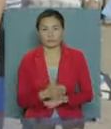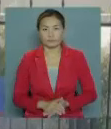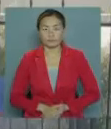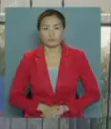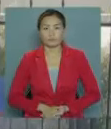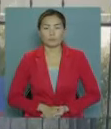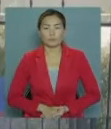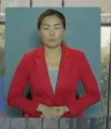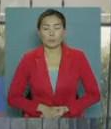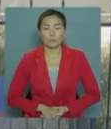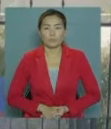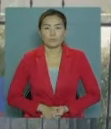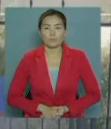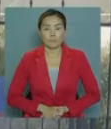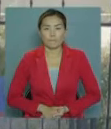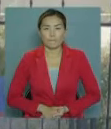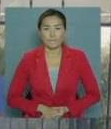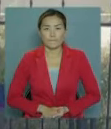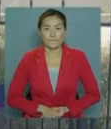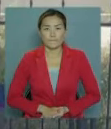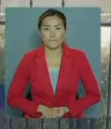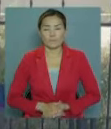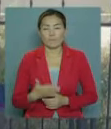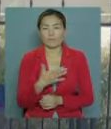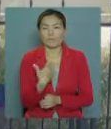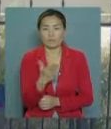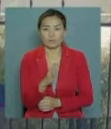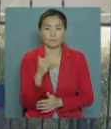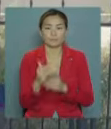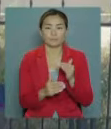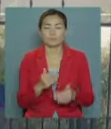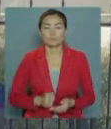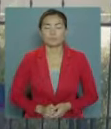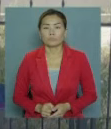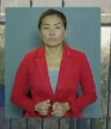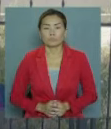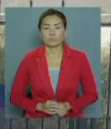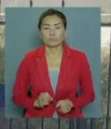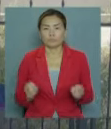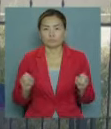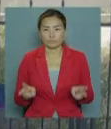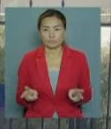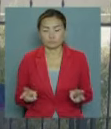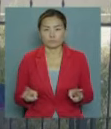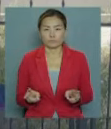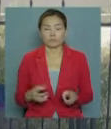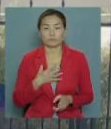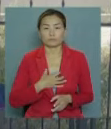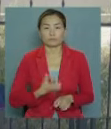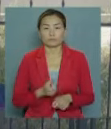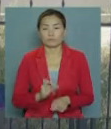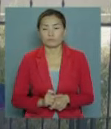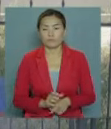тоқталды. Мемлекеттік туды көтеру көтерге байланысты шараның маңызы өте зор.